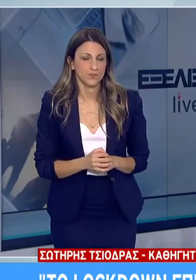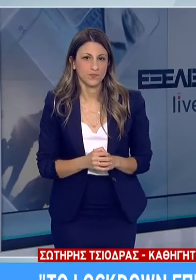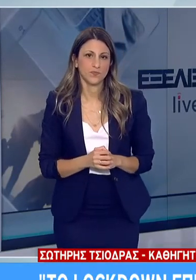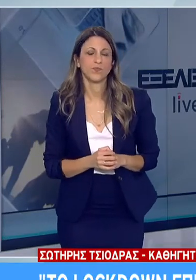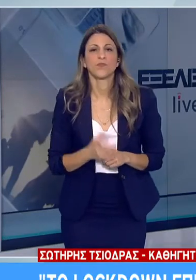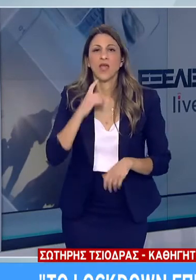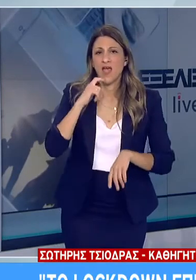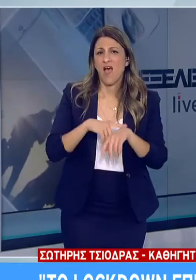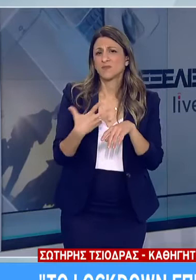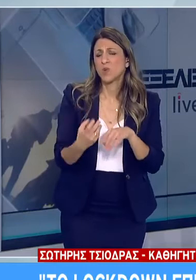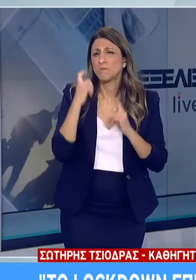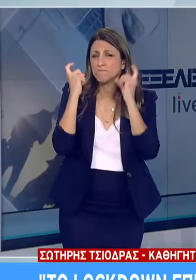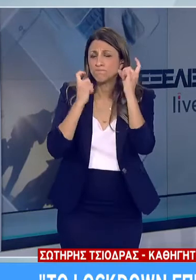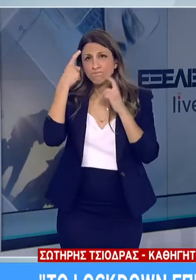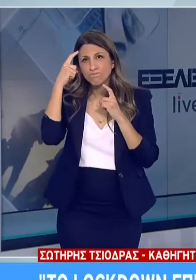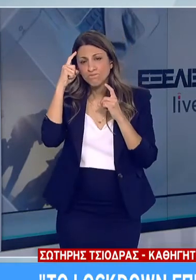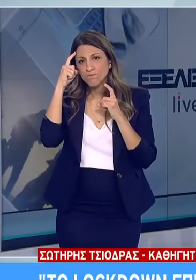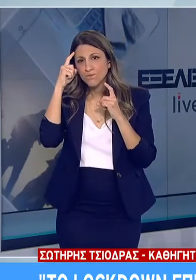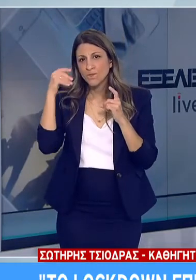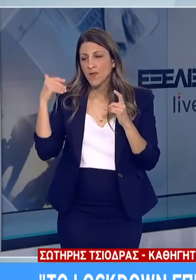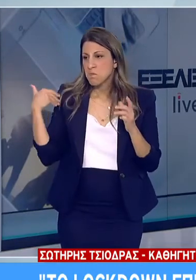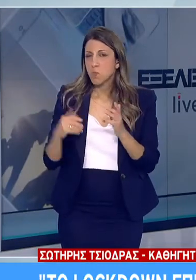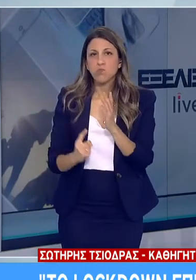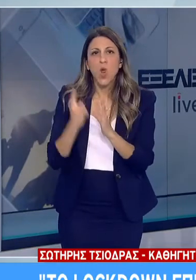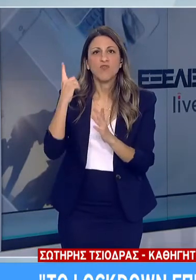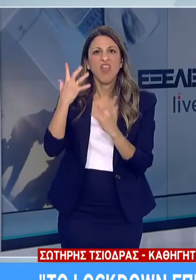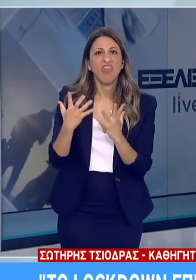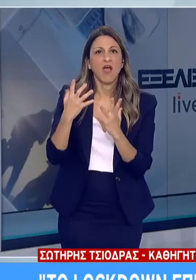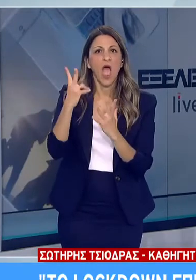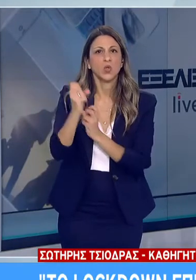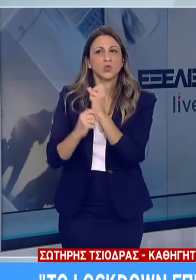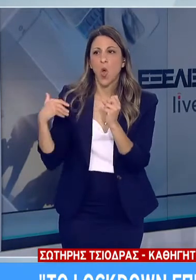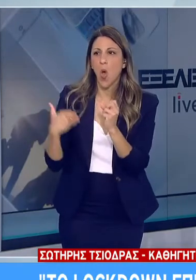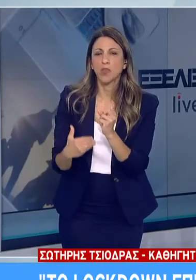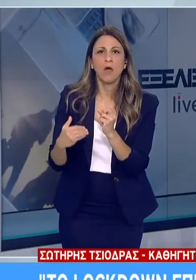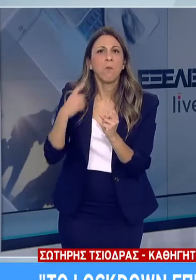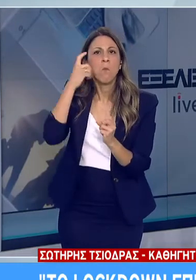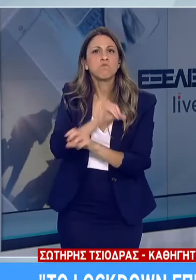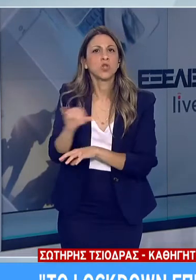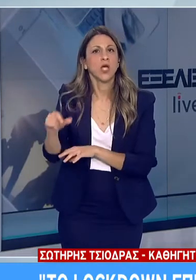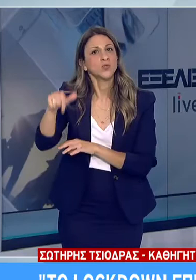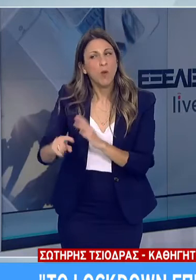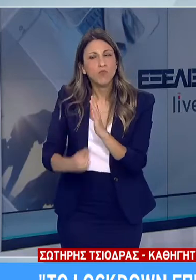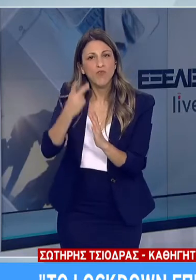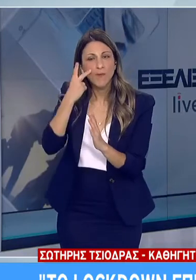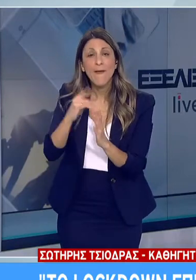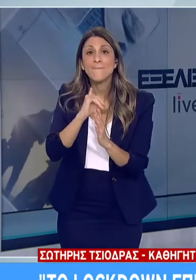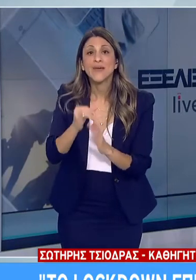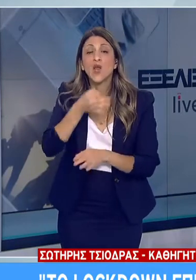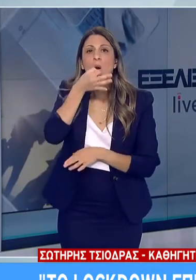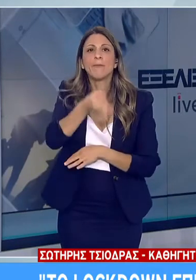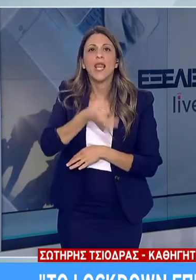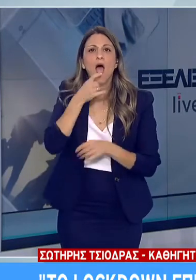αναπάντητα ερωτηματικά τα οποία δεν τα είχαμε μελετήσει δεκαετίες. Ας πούμε, διάβαζα για την απλή ομιλία και